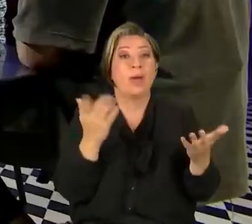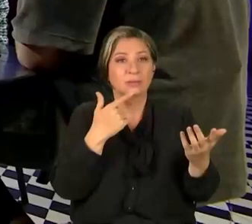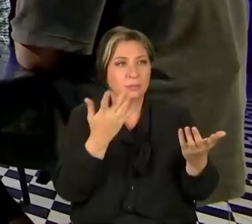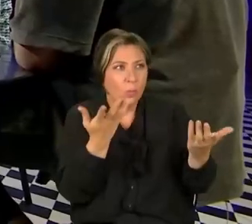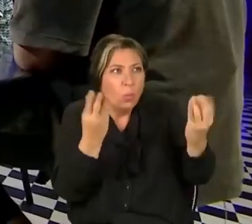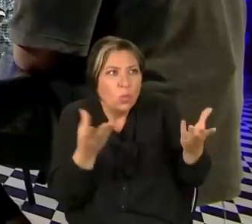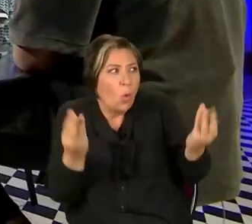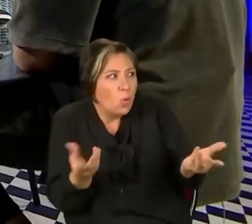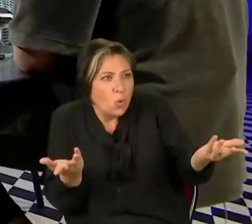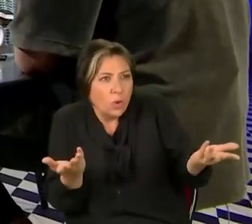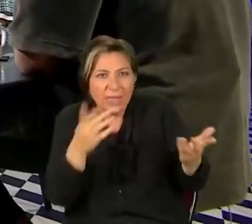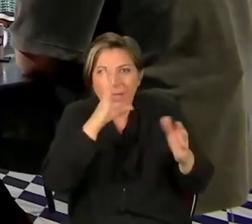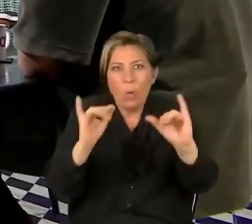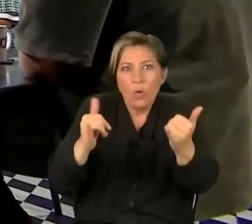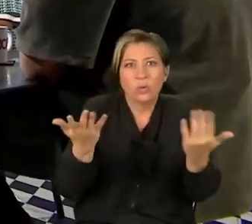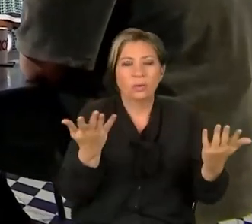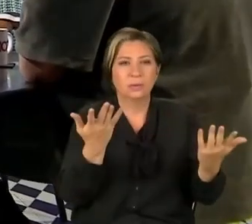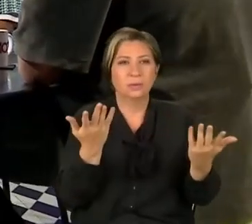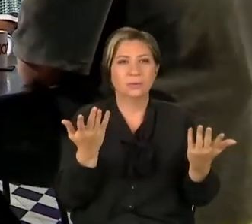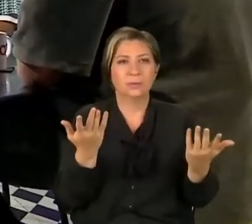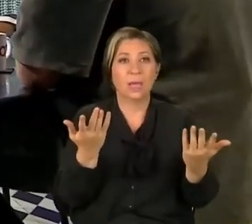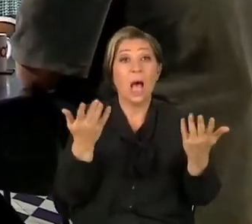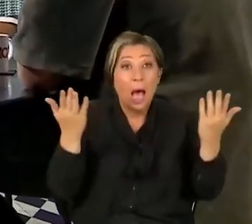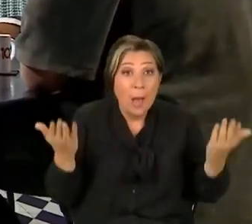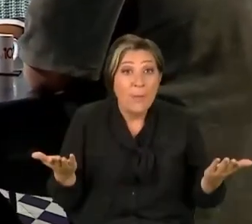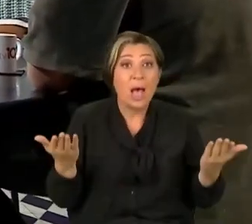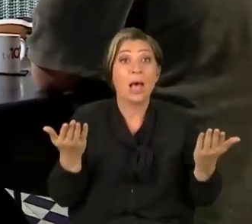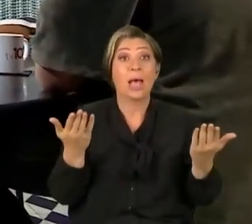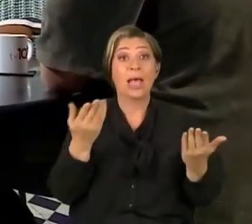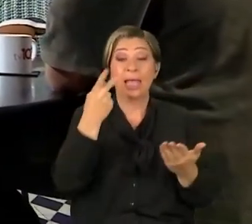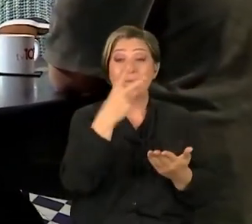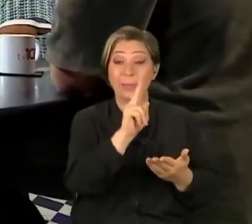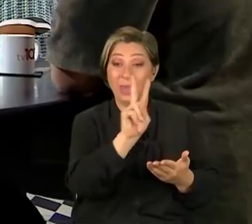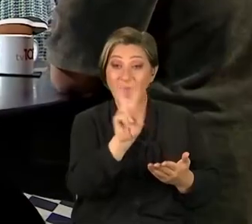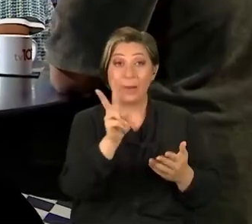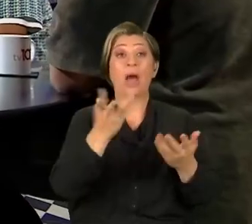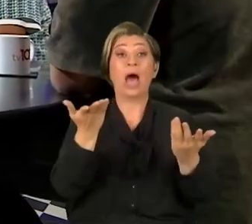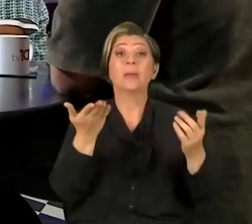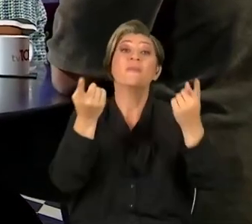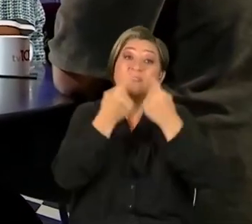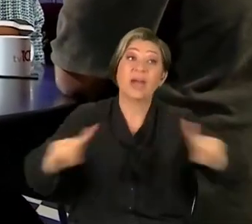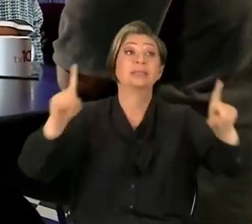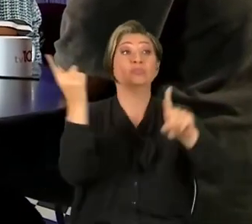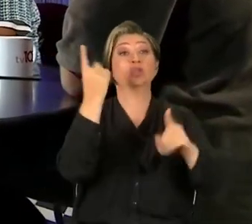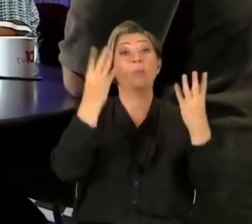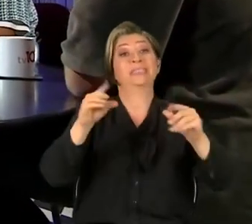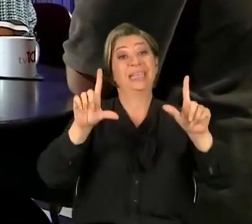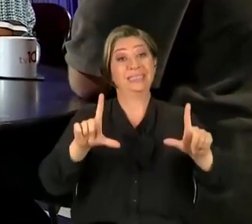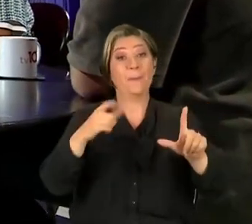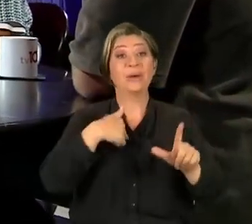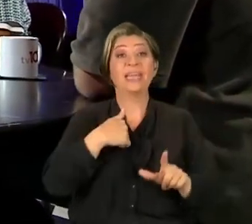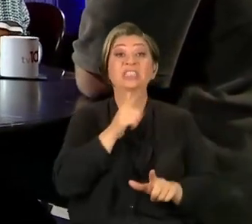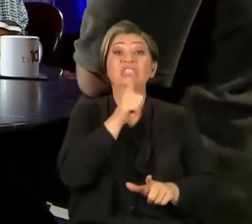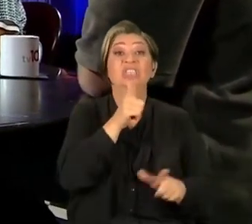deyince ne oluyor ne oynama kim oynuyor falan oldu millet ama yani 2020'de artık başka bir şey olması lazım bana bana